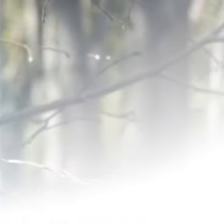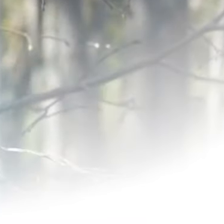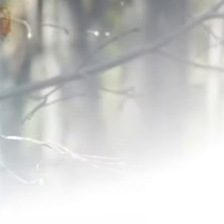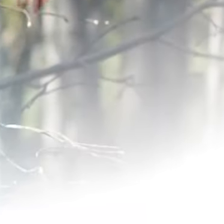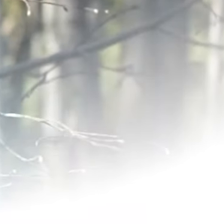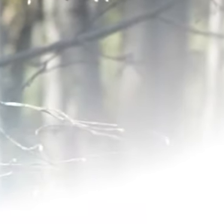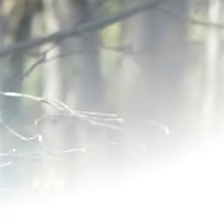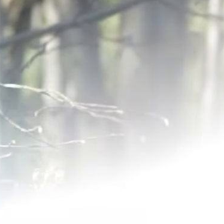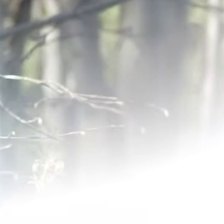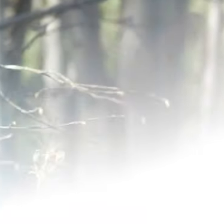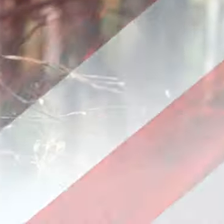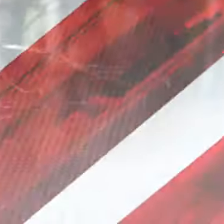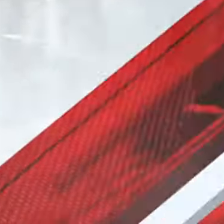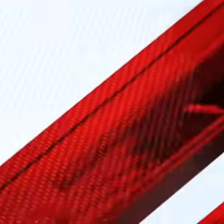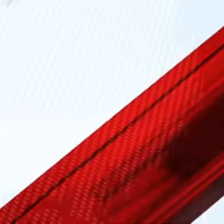34 хвіліны.